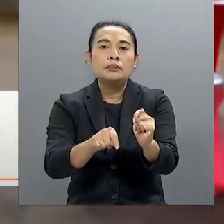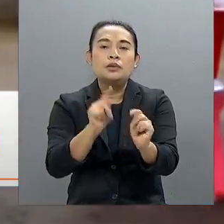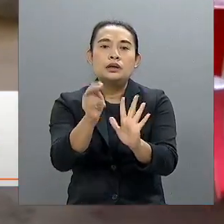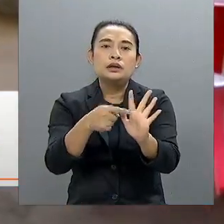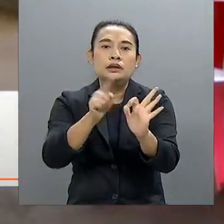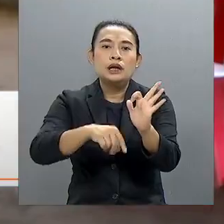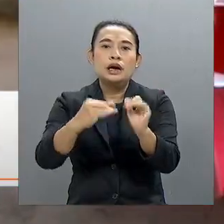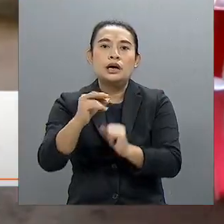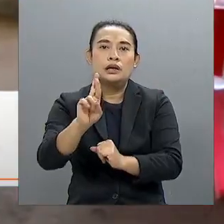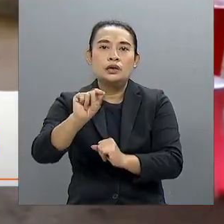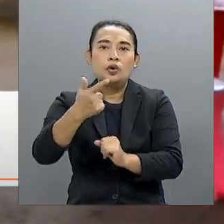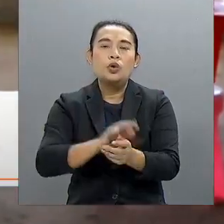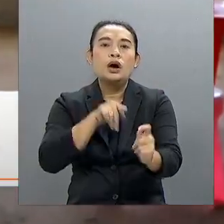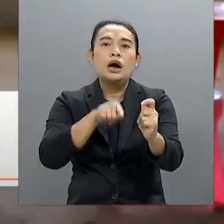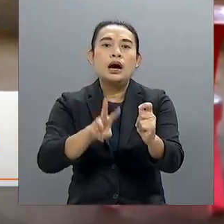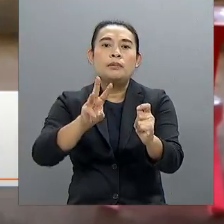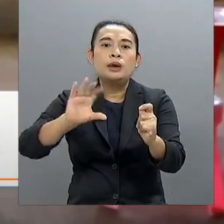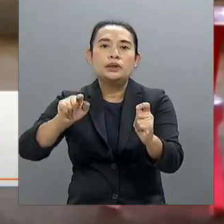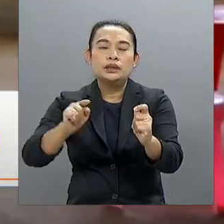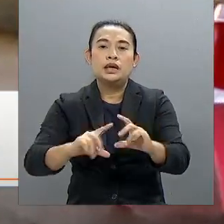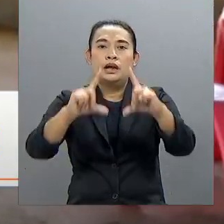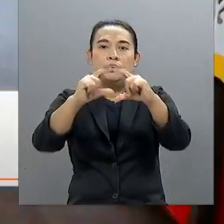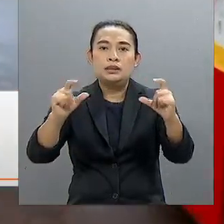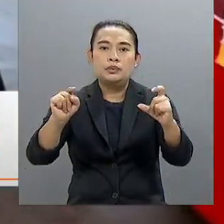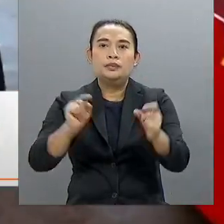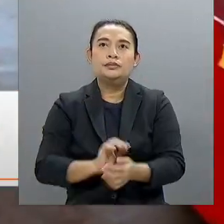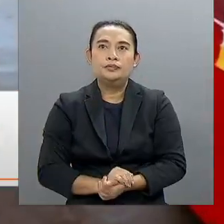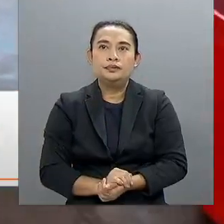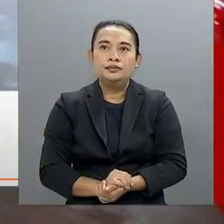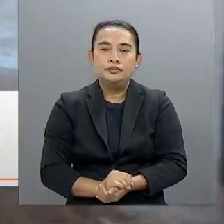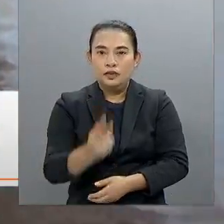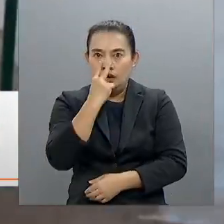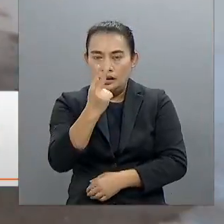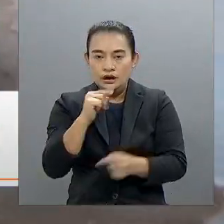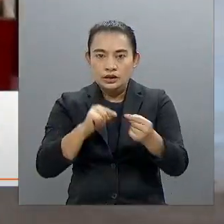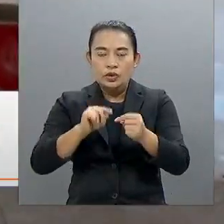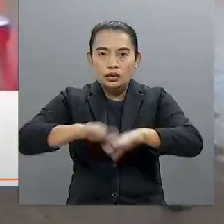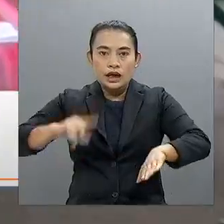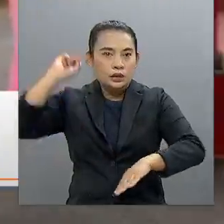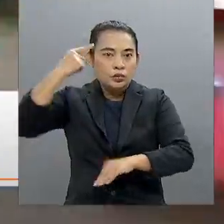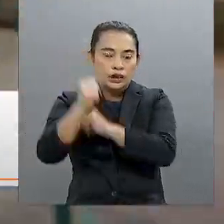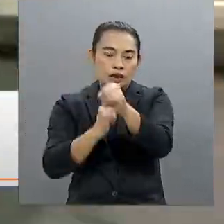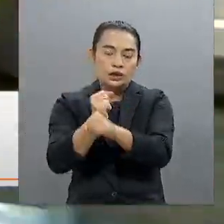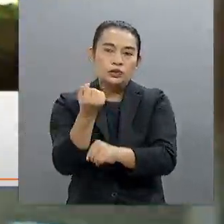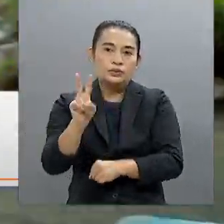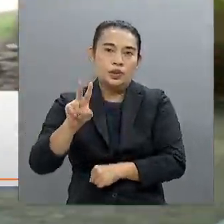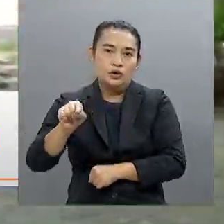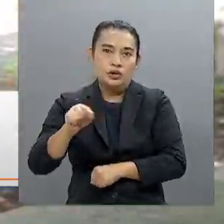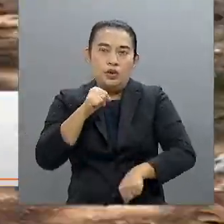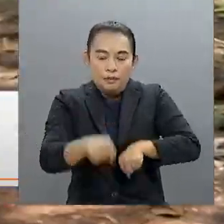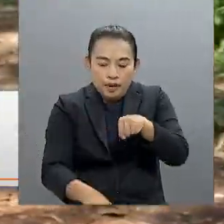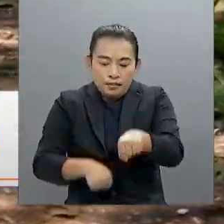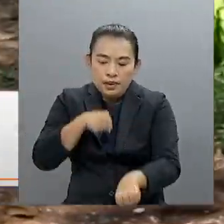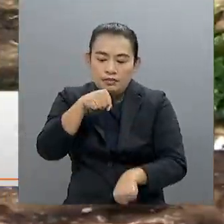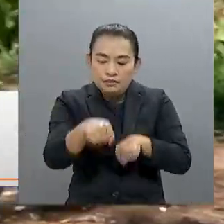เชียนบูรีจัหวดเพชบูลกจะเหนเด็ยิงปราภาวดีเช้าโตอายุ12 ปีปัญจักรยานไปตามที่ต่าง